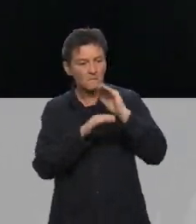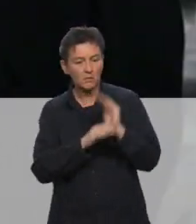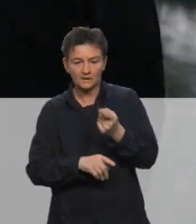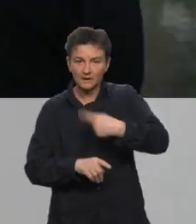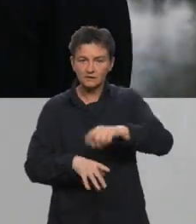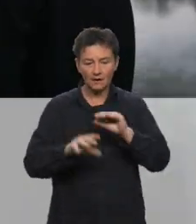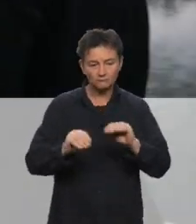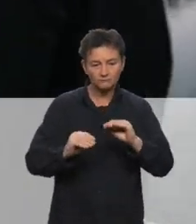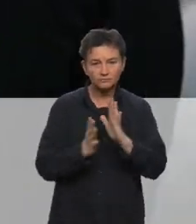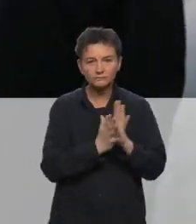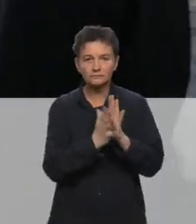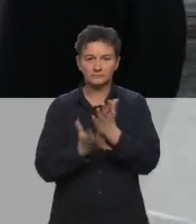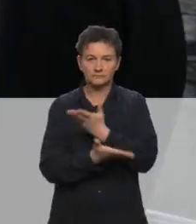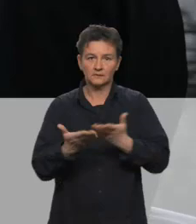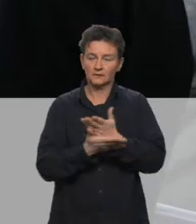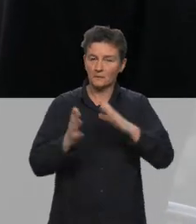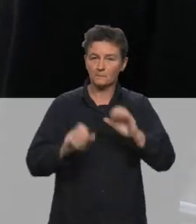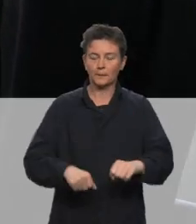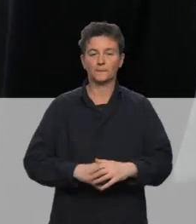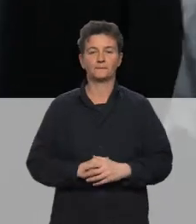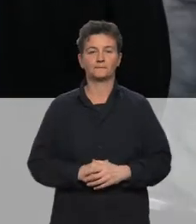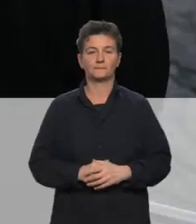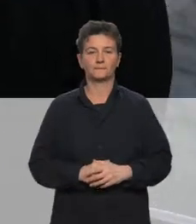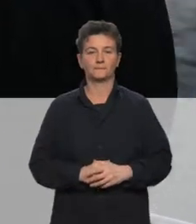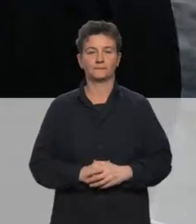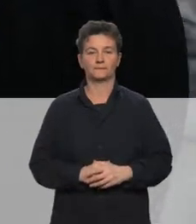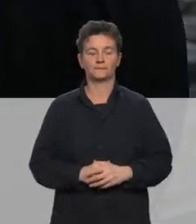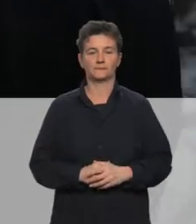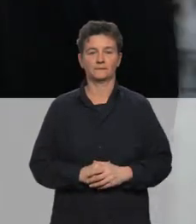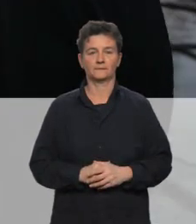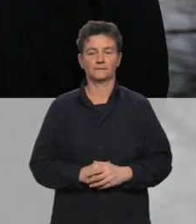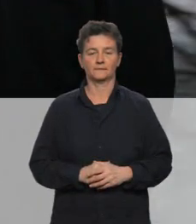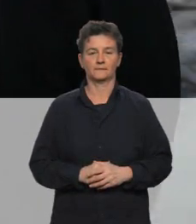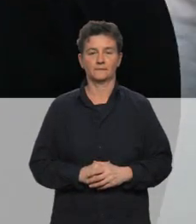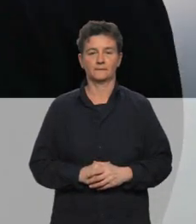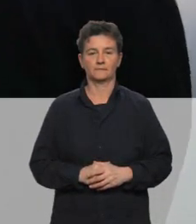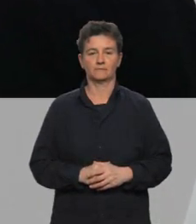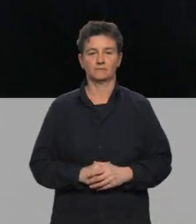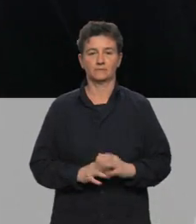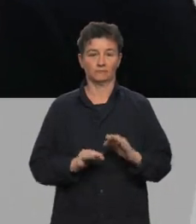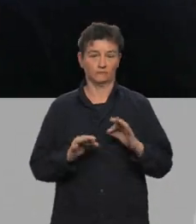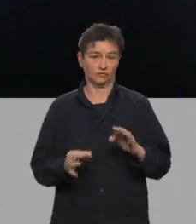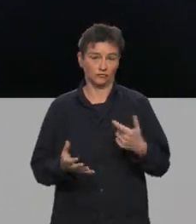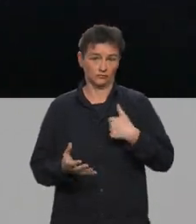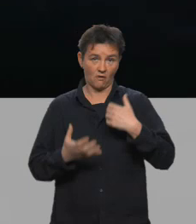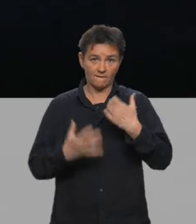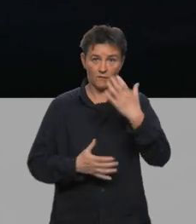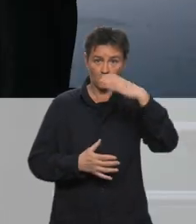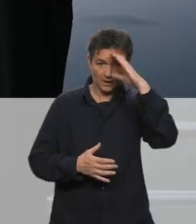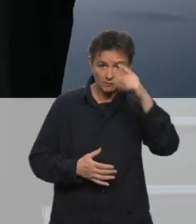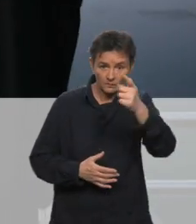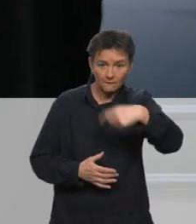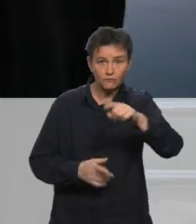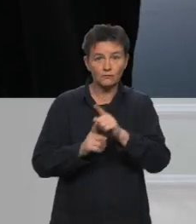protéger, à se connaître. Et c'est pour vous entendre et vous